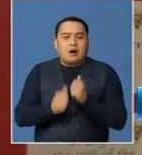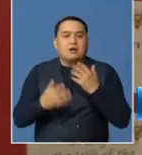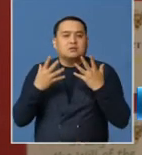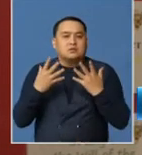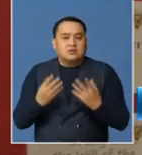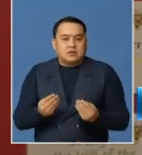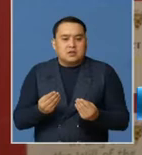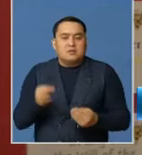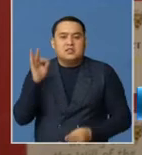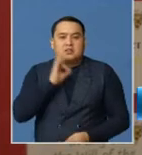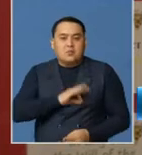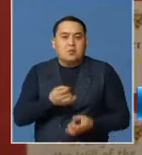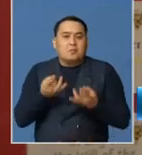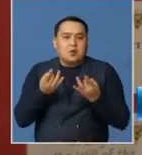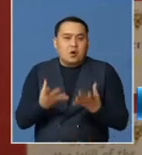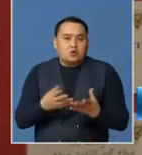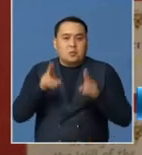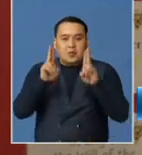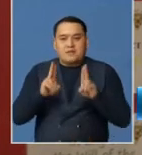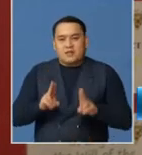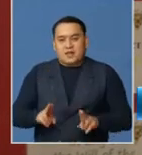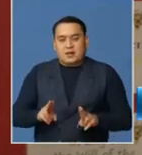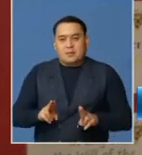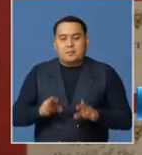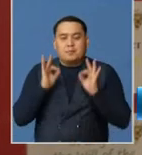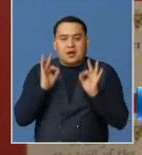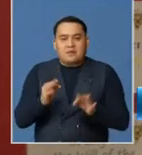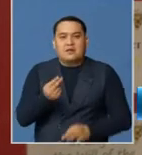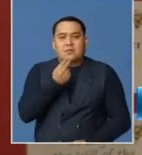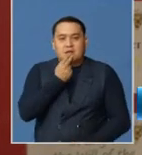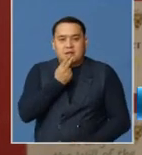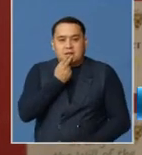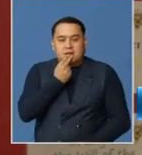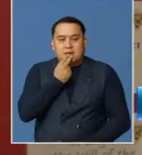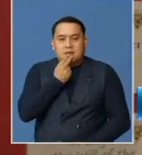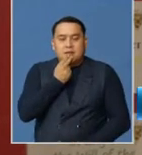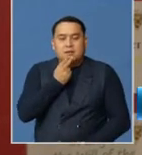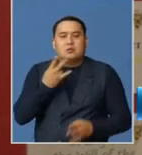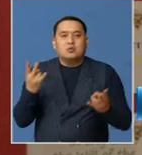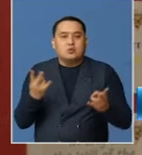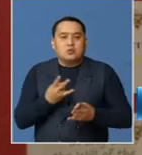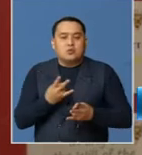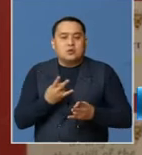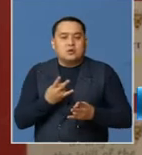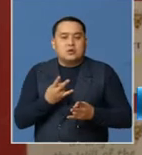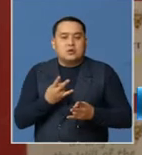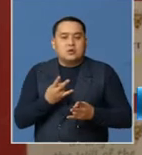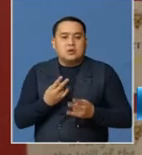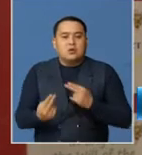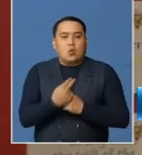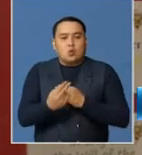ежедневно использовать элементарные правила правильного питания. Конечно, сейчас будем